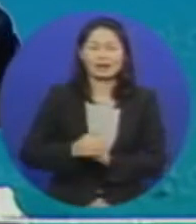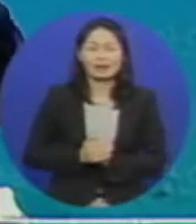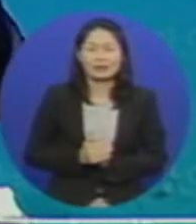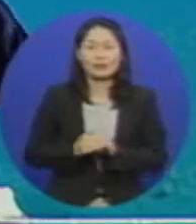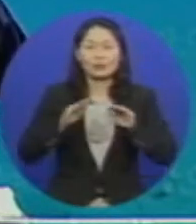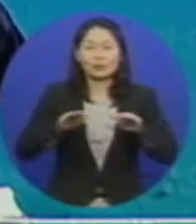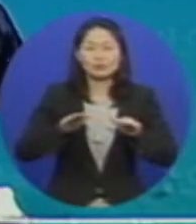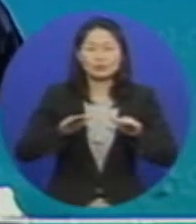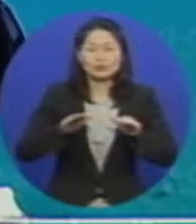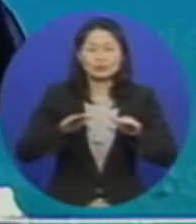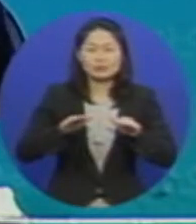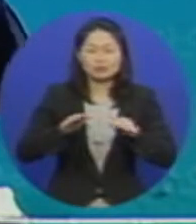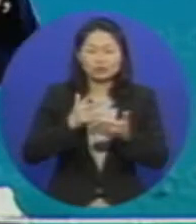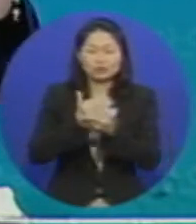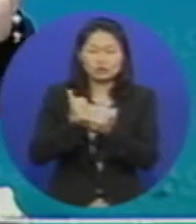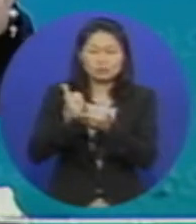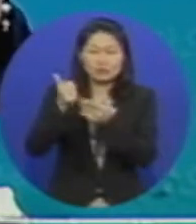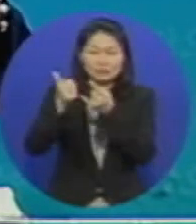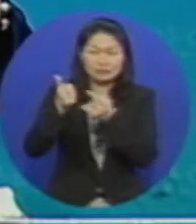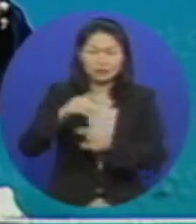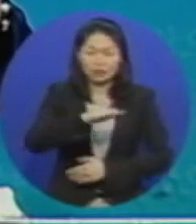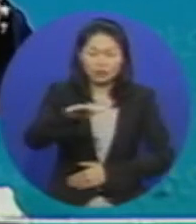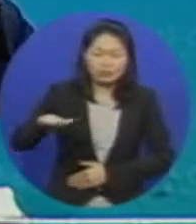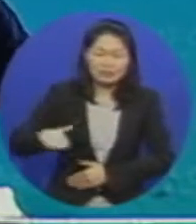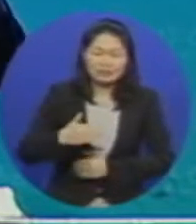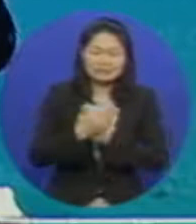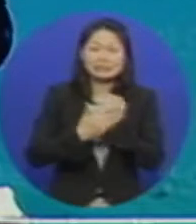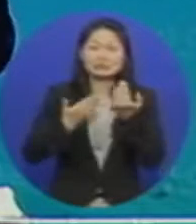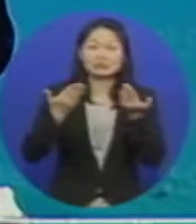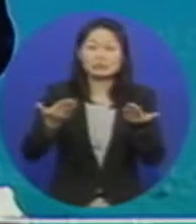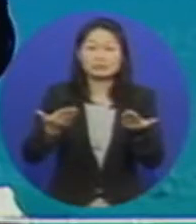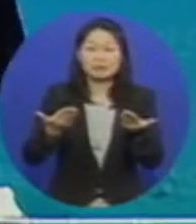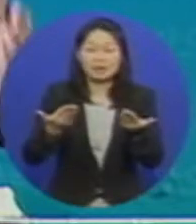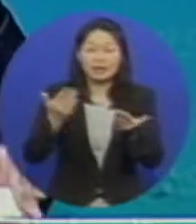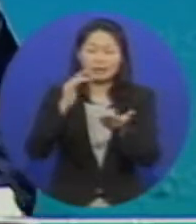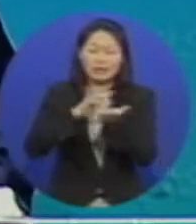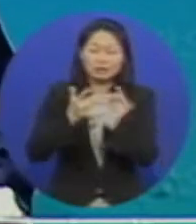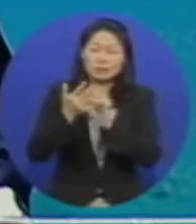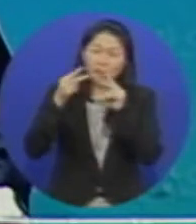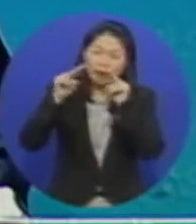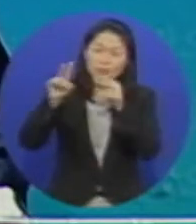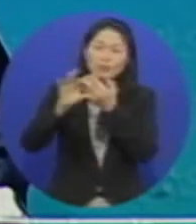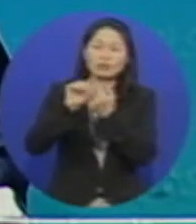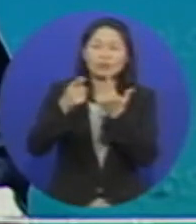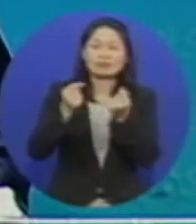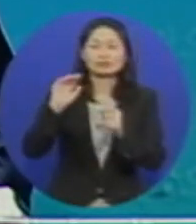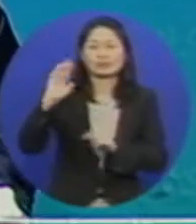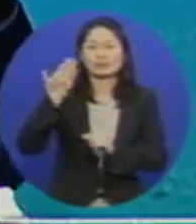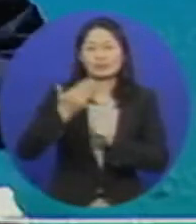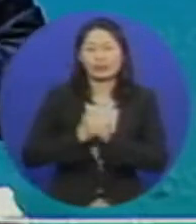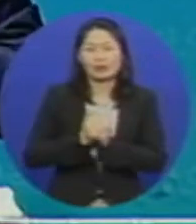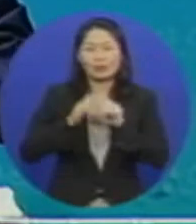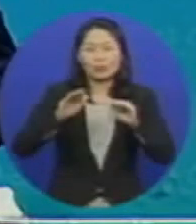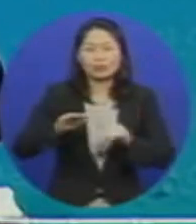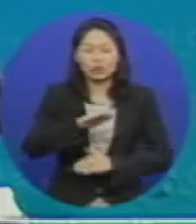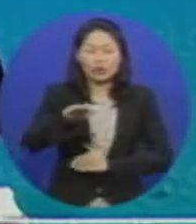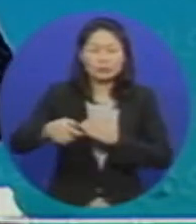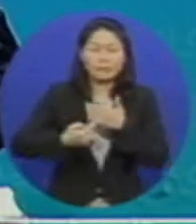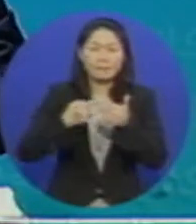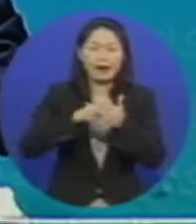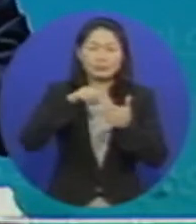오늘 주님께서 그 은혜를 여러분에게 주세요 예수님을 바라보면 그렇게 되요 오늘 여러분